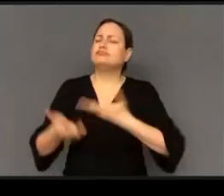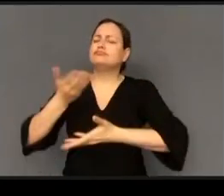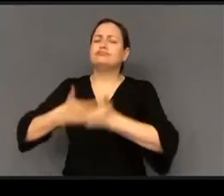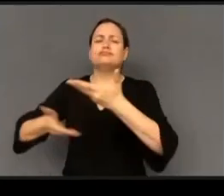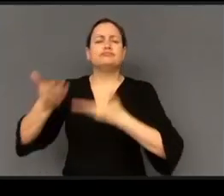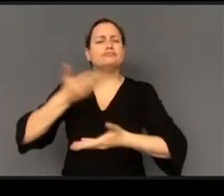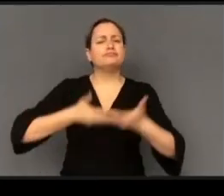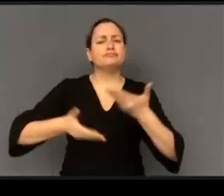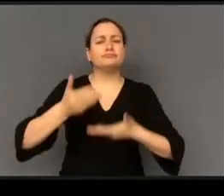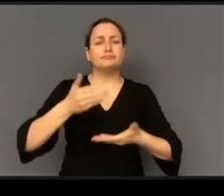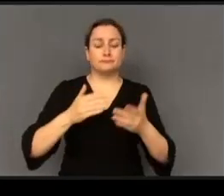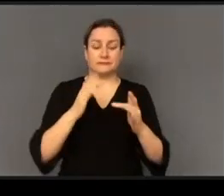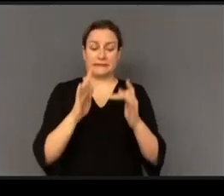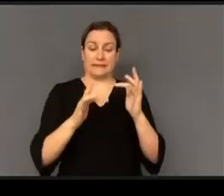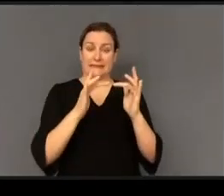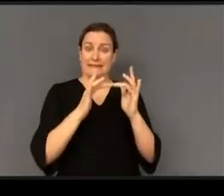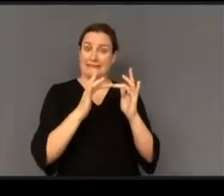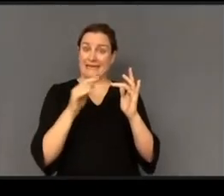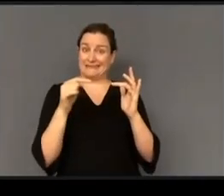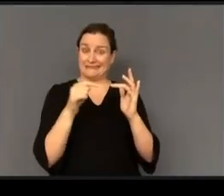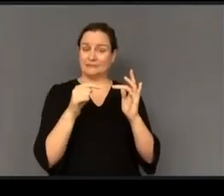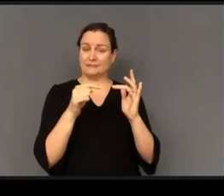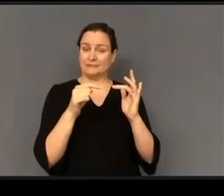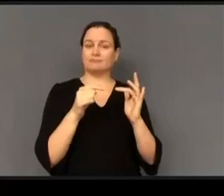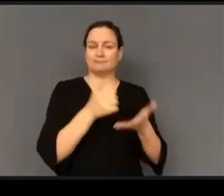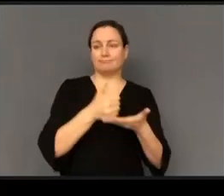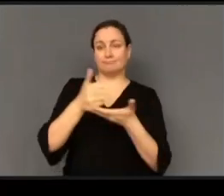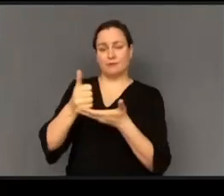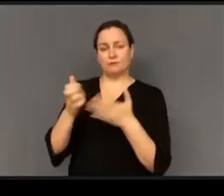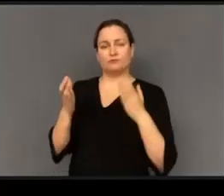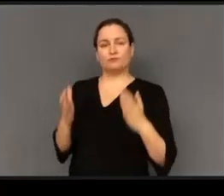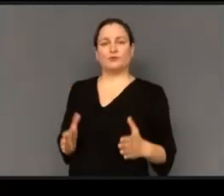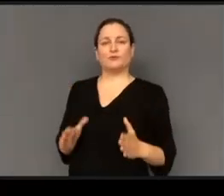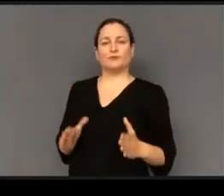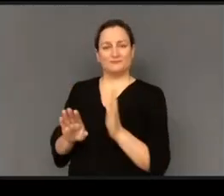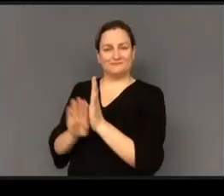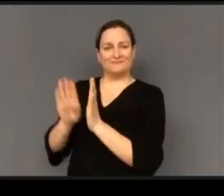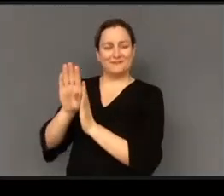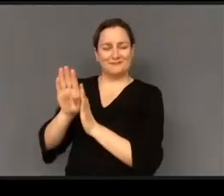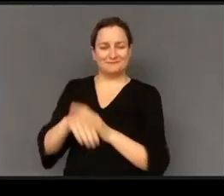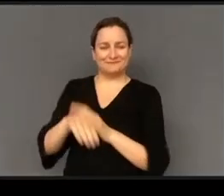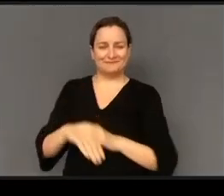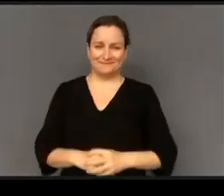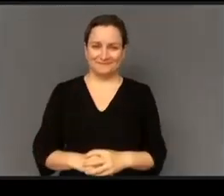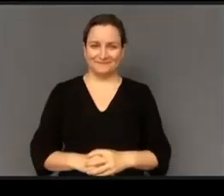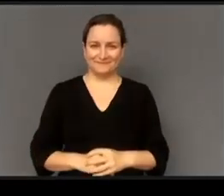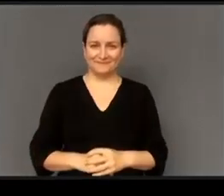الدي اف اف تي وان اردنا ان نستمر في المساهمه في التنميه